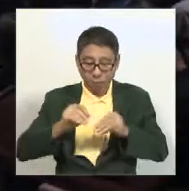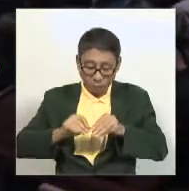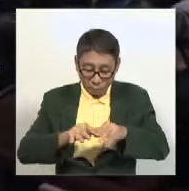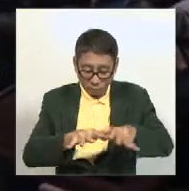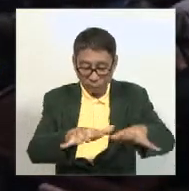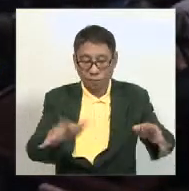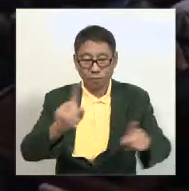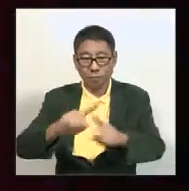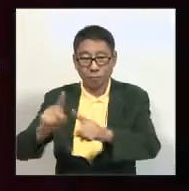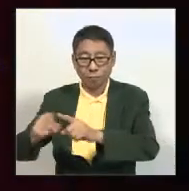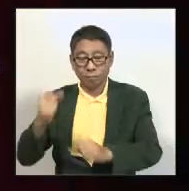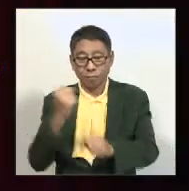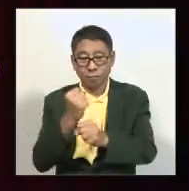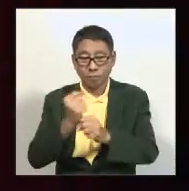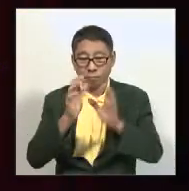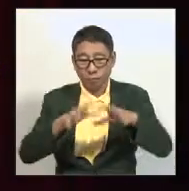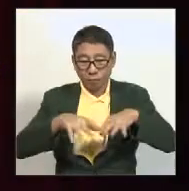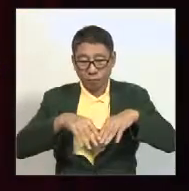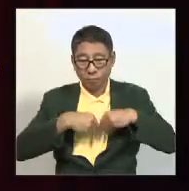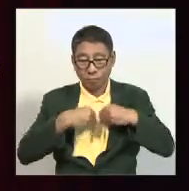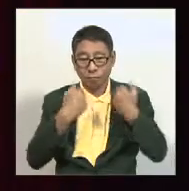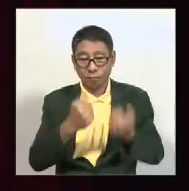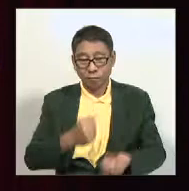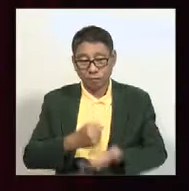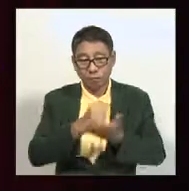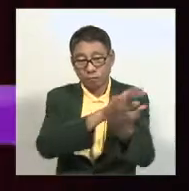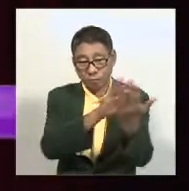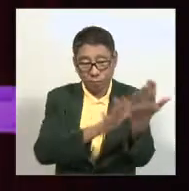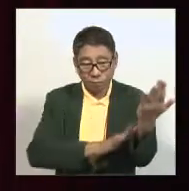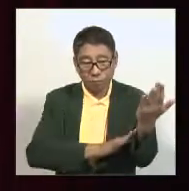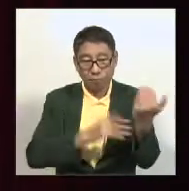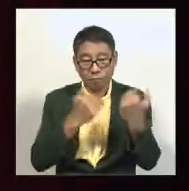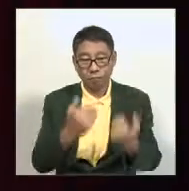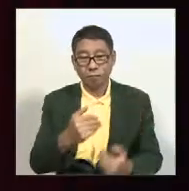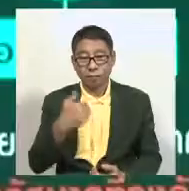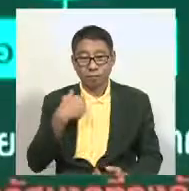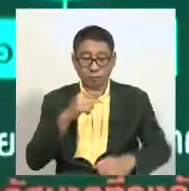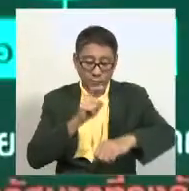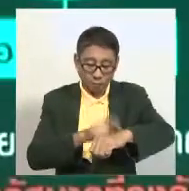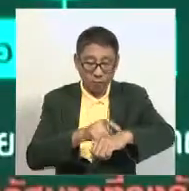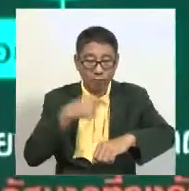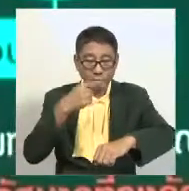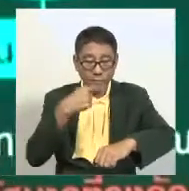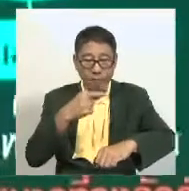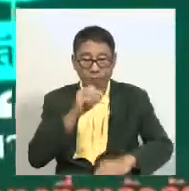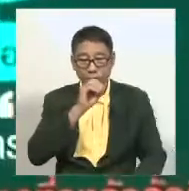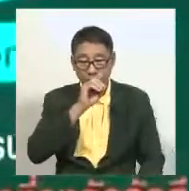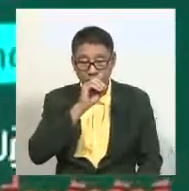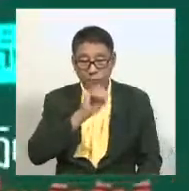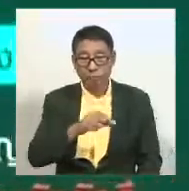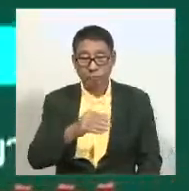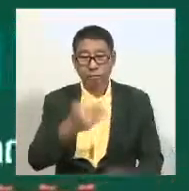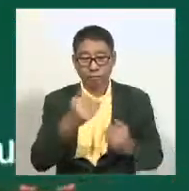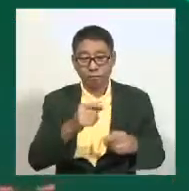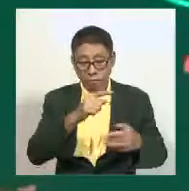แพร่สู่สาธารณะเพื่อสร้างความมั่นคงร่มเย็นให้กับประเทศนะครับช่วงหนึ่งของการบรรยายเนี่ยพลเอกอภิรัตน์ระบุนะครับว่า